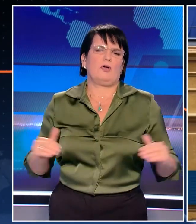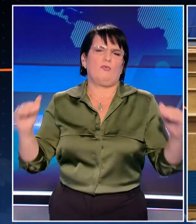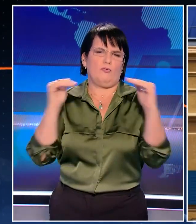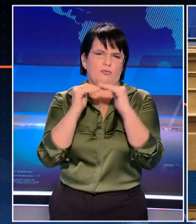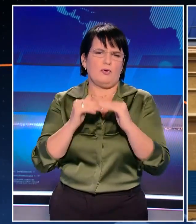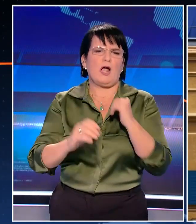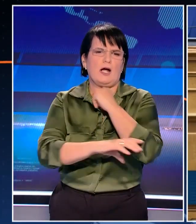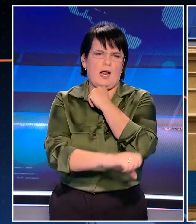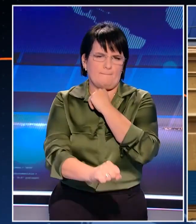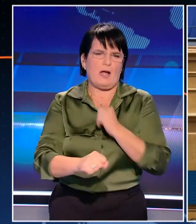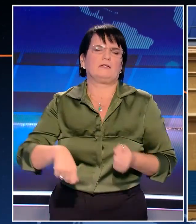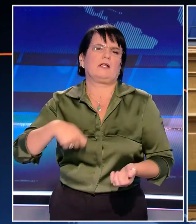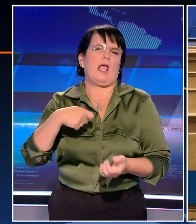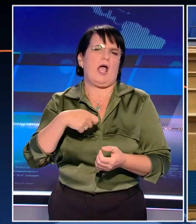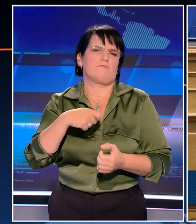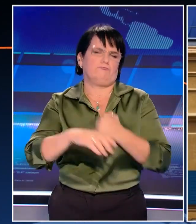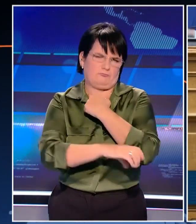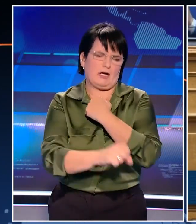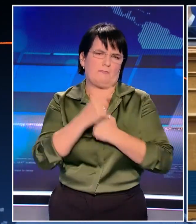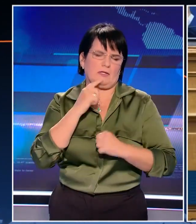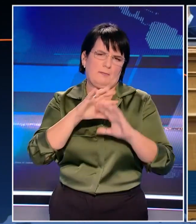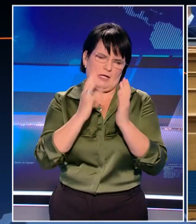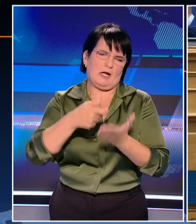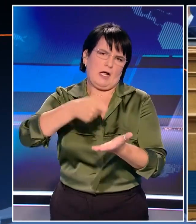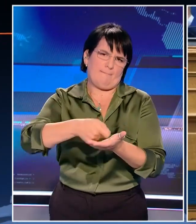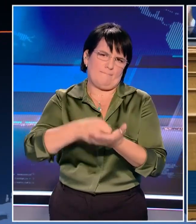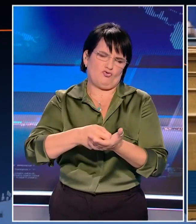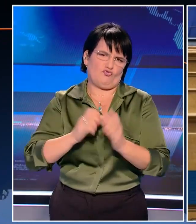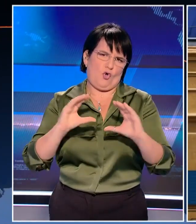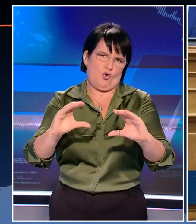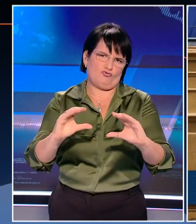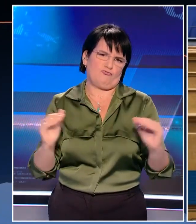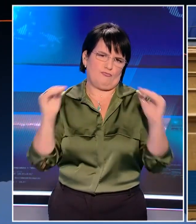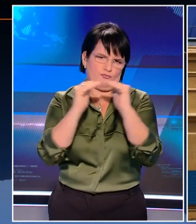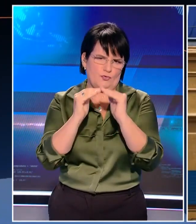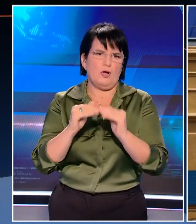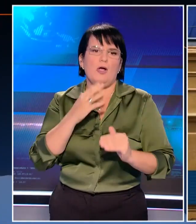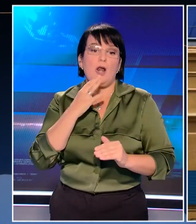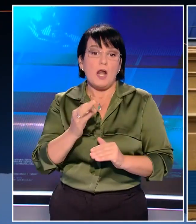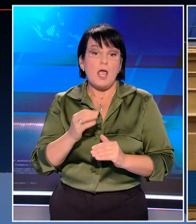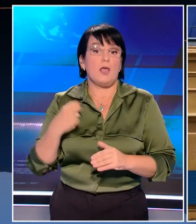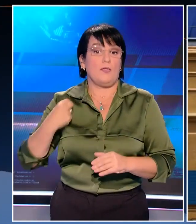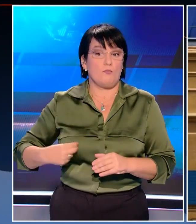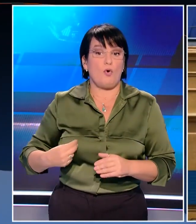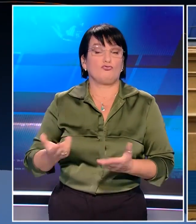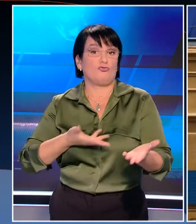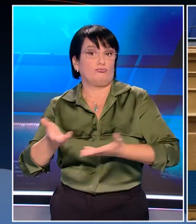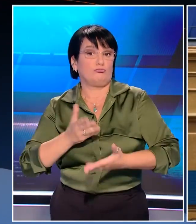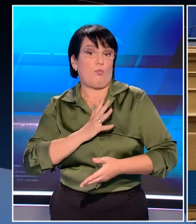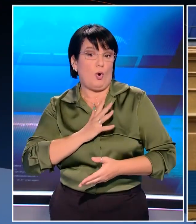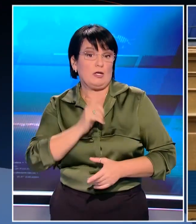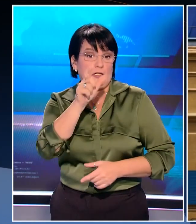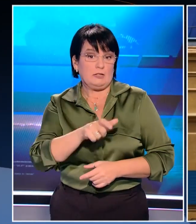εξισώνονται με αυτές του Γενικού Γραμματέα. Σύμφωνα με τον Πρωθυπουργό, στόχος πλέον του δημοσίου θα είναι να εξυπηρετείται ο πολίτης, με